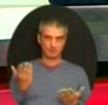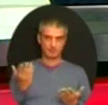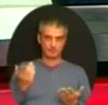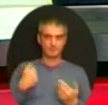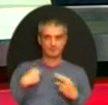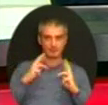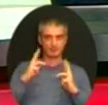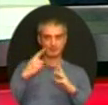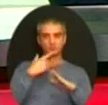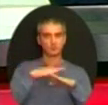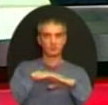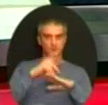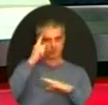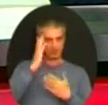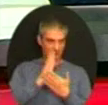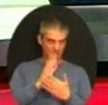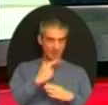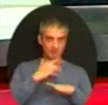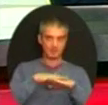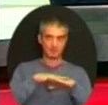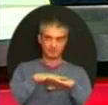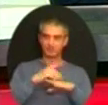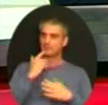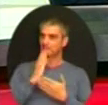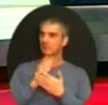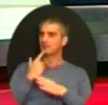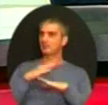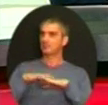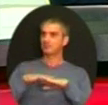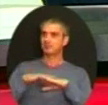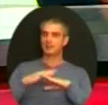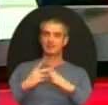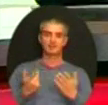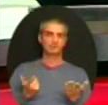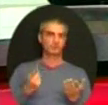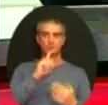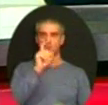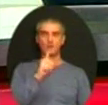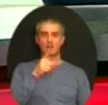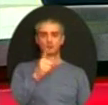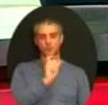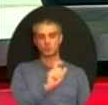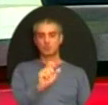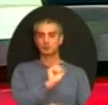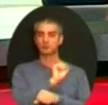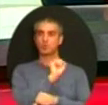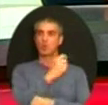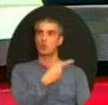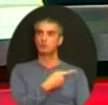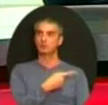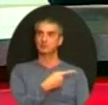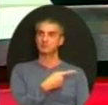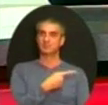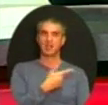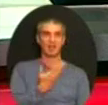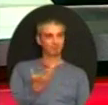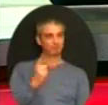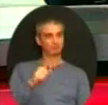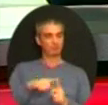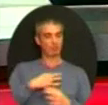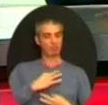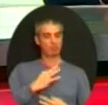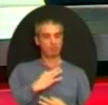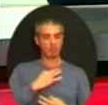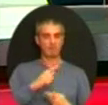אני מקווה שהוא יתנצל, אני לא יודע אם הוא כבר יתנצל. הוא יתנצל. אבל הרי יכול להיות שכשהוא מאשים את האופוזיציה על